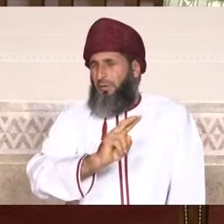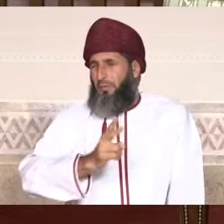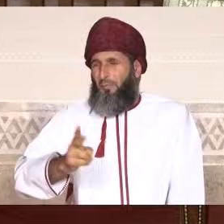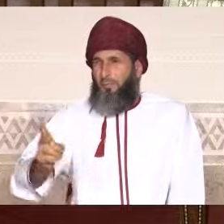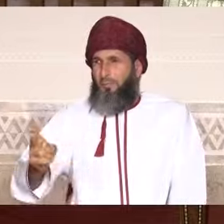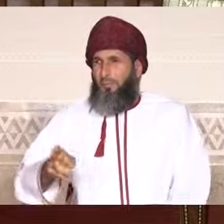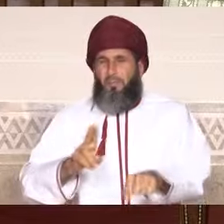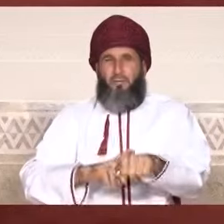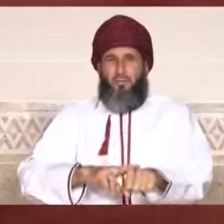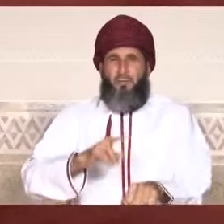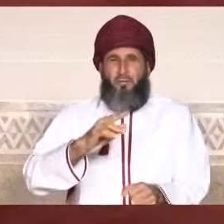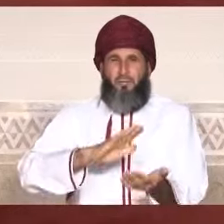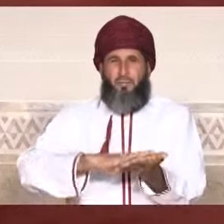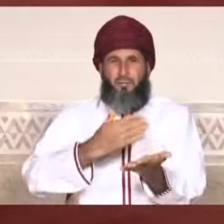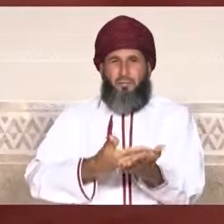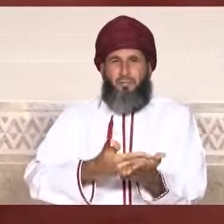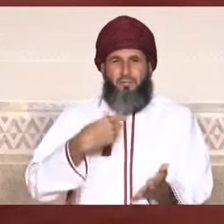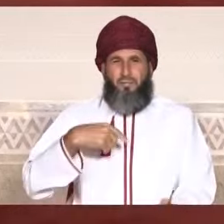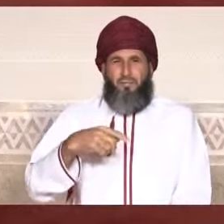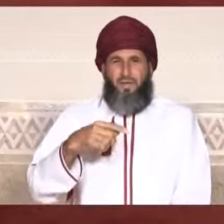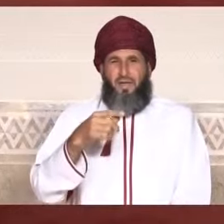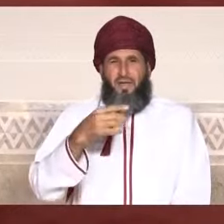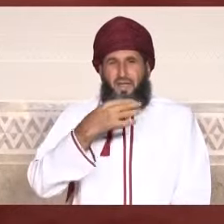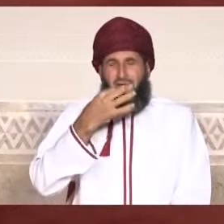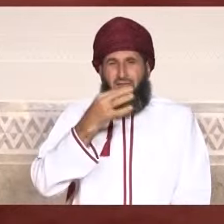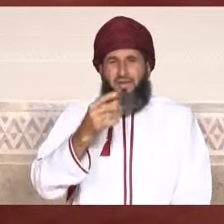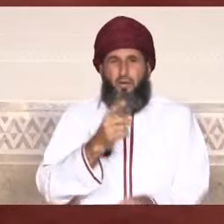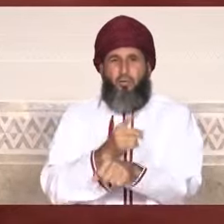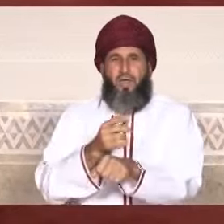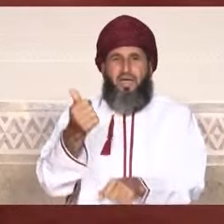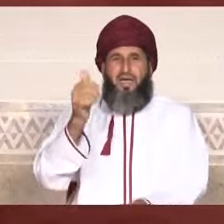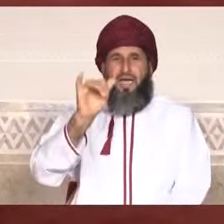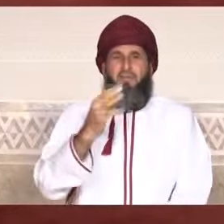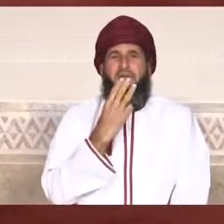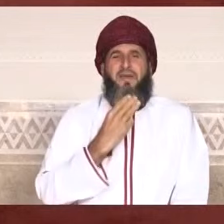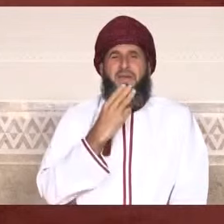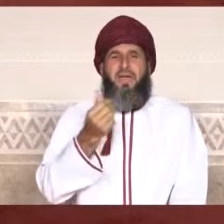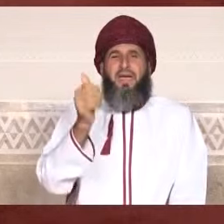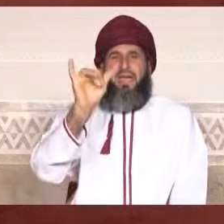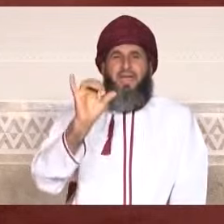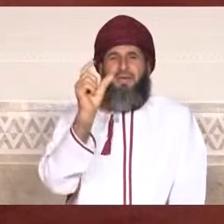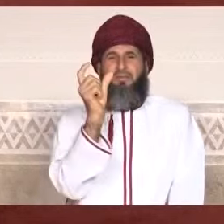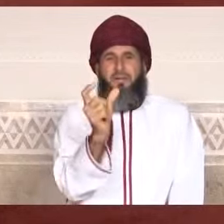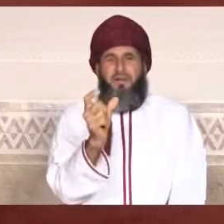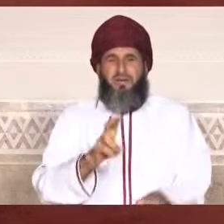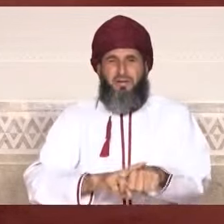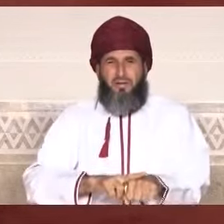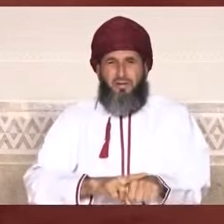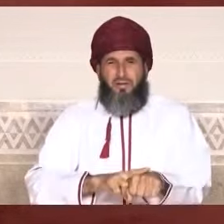الأسئلة، ويترجم لغة الإشارة صوتيا الأستاذ أيمن بن حبيب الفارسي،